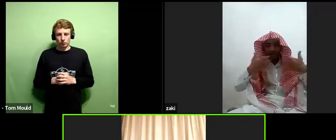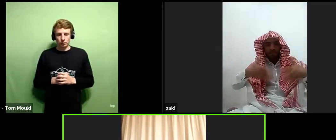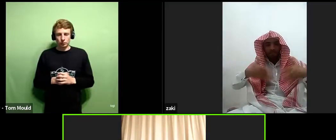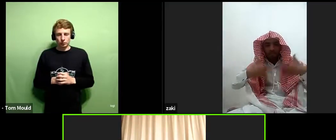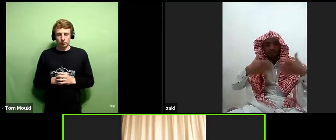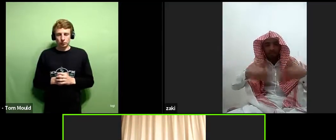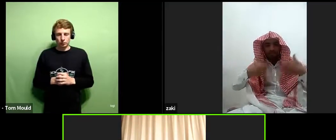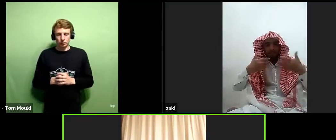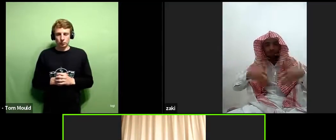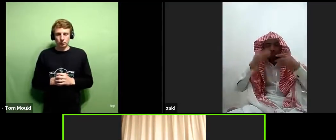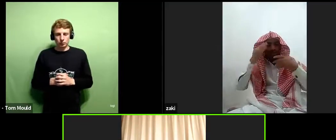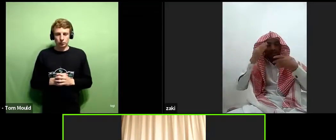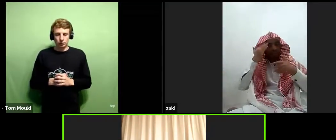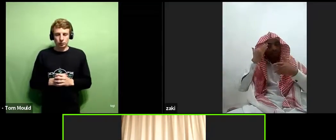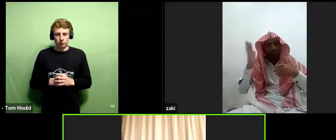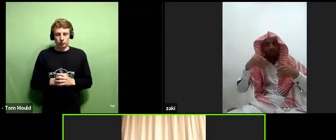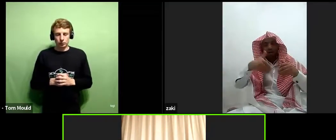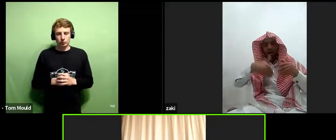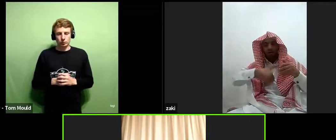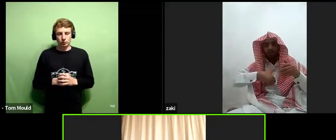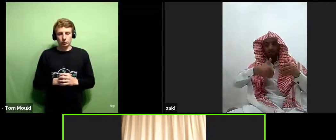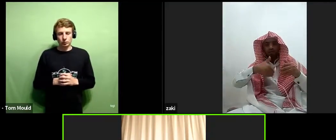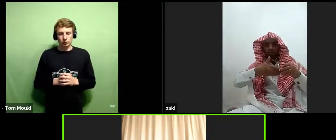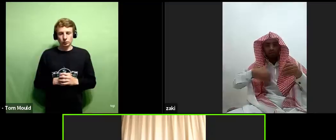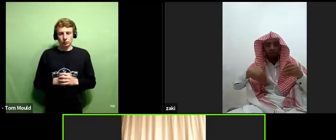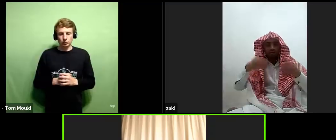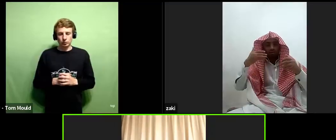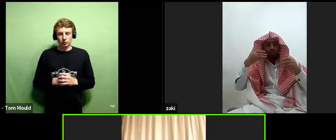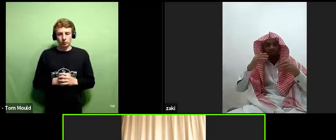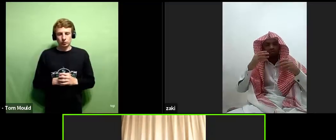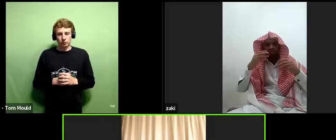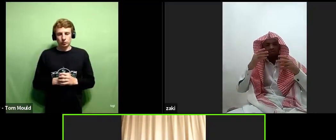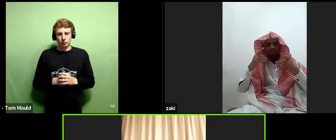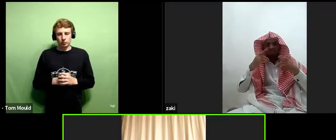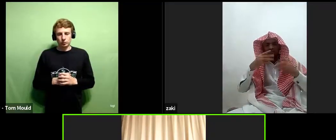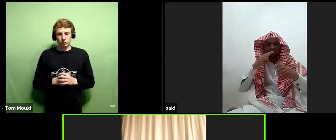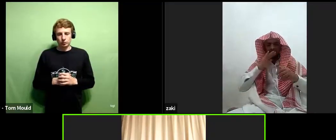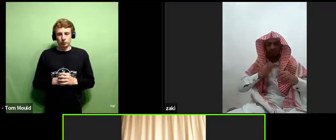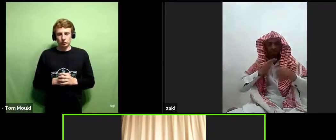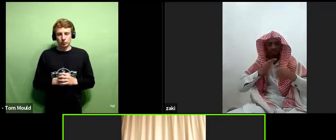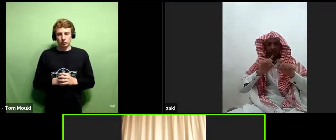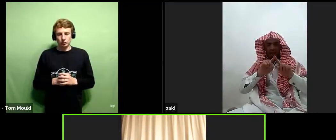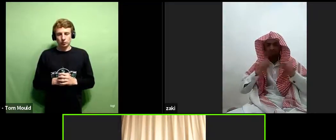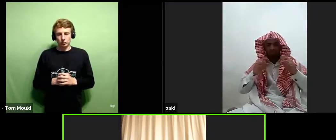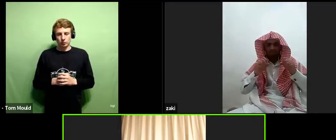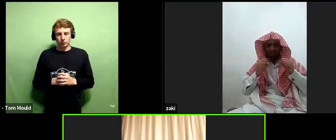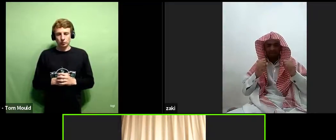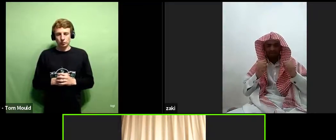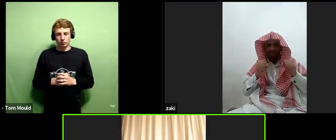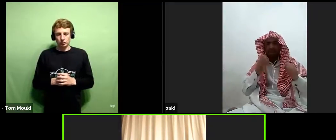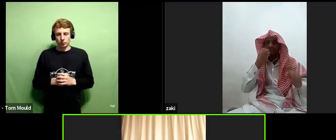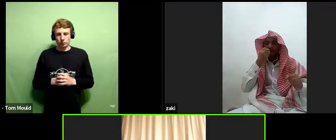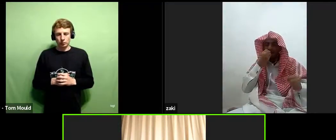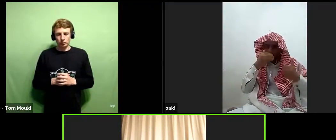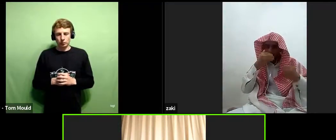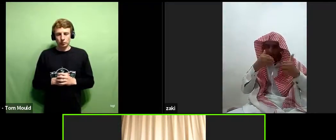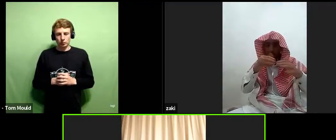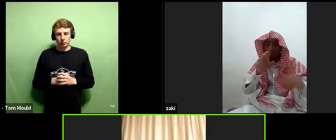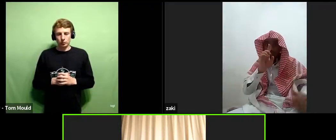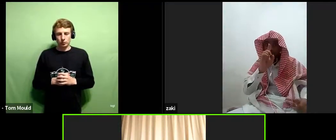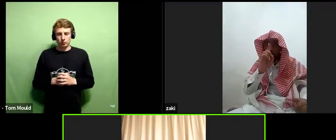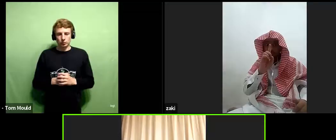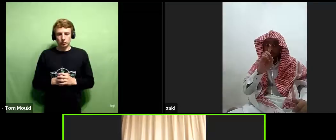فإن كانوا لا يقدرون وتأذوا فلا حرج من إفطارهم إن كانوا دون سن